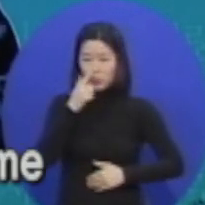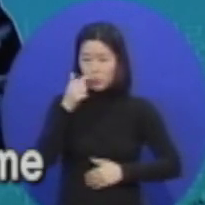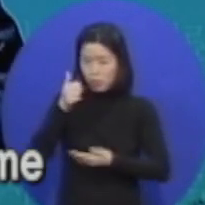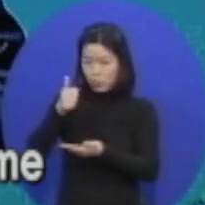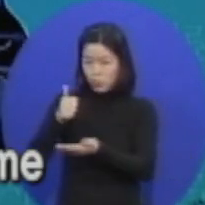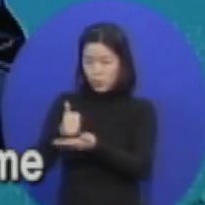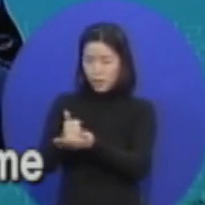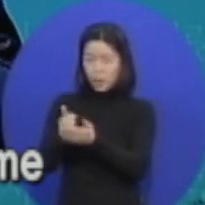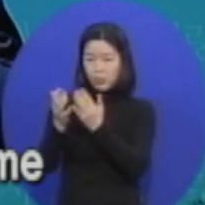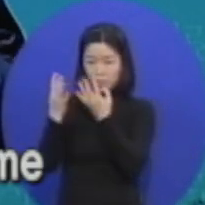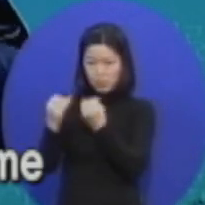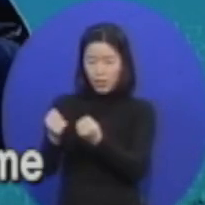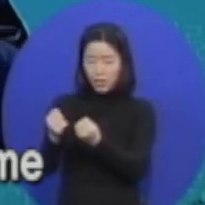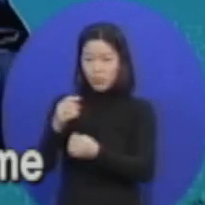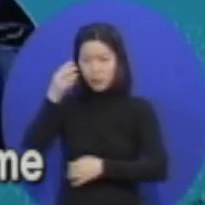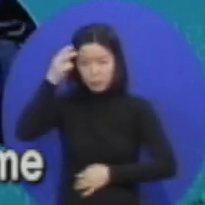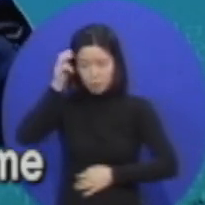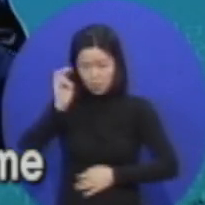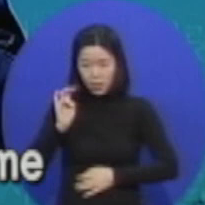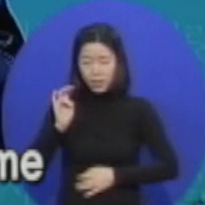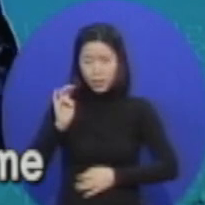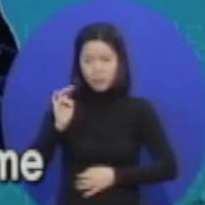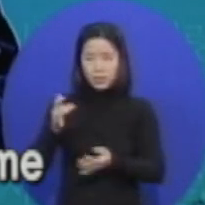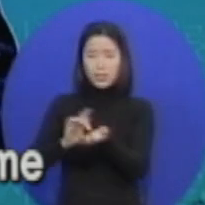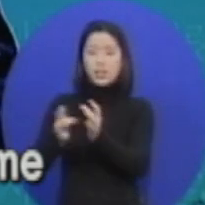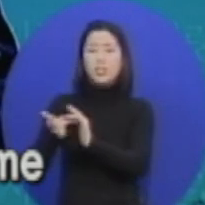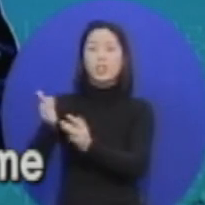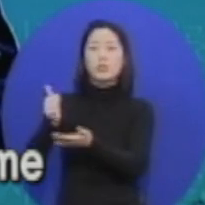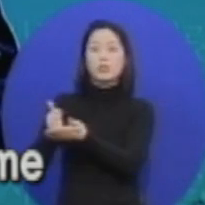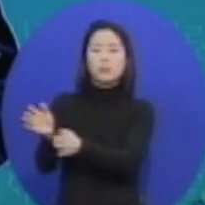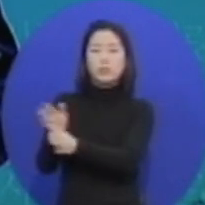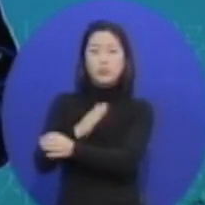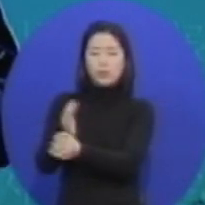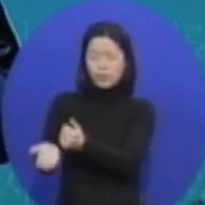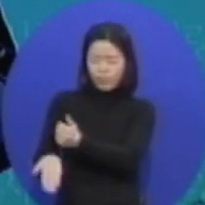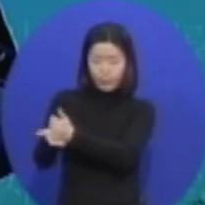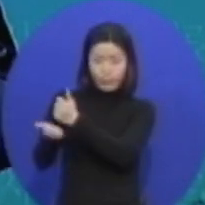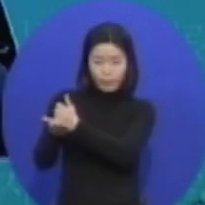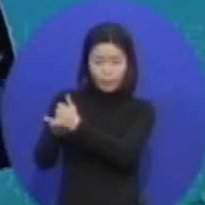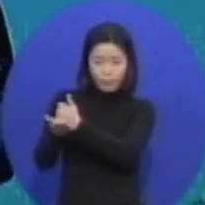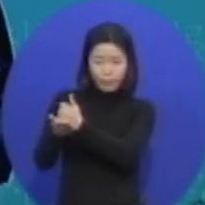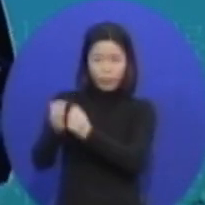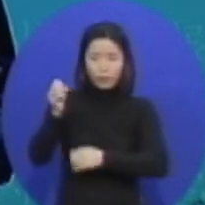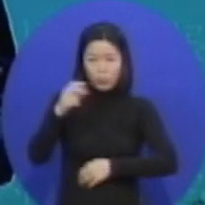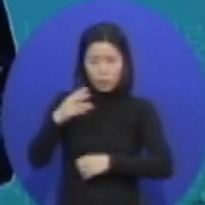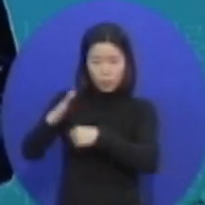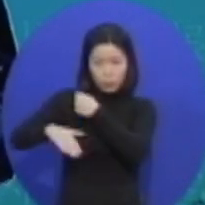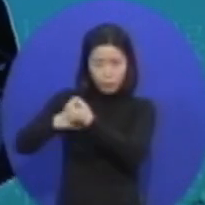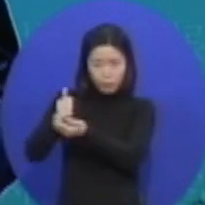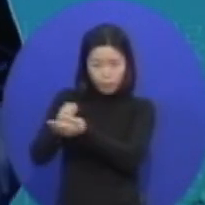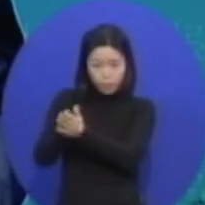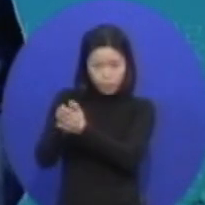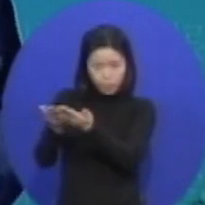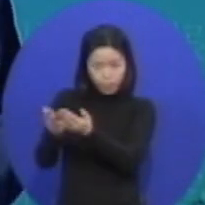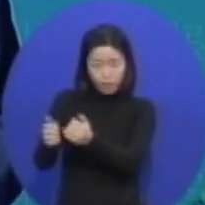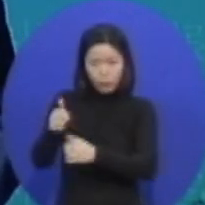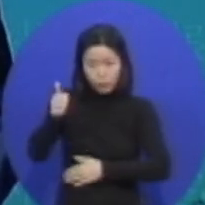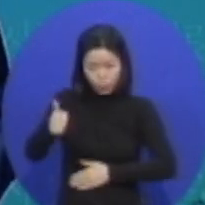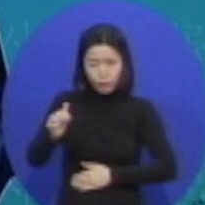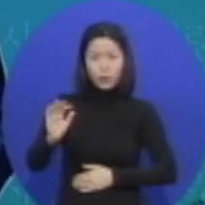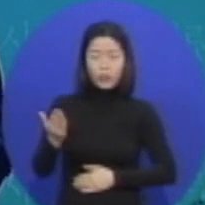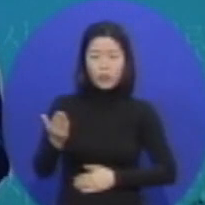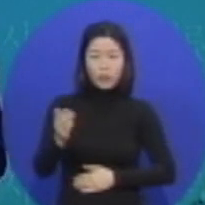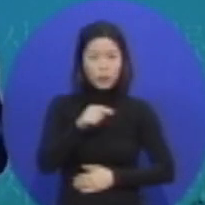는 예수님으로부터 굉장히 칭찬을 받고 그리고 성경 의 주인공이 되고 바리새인